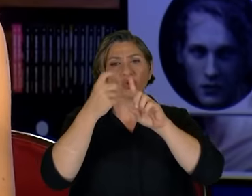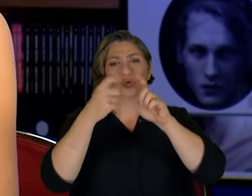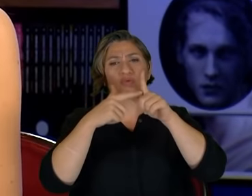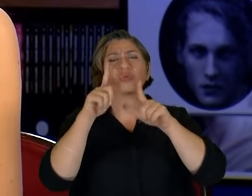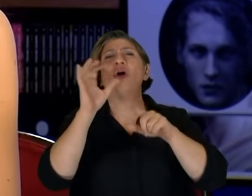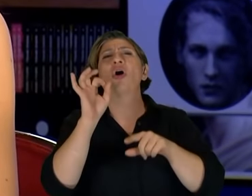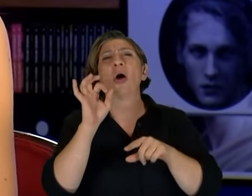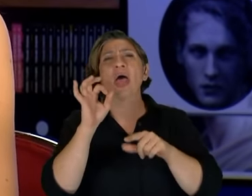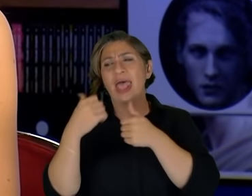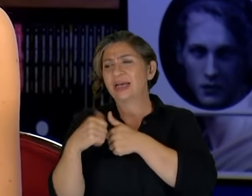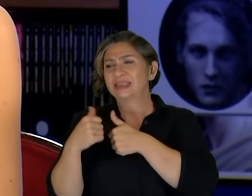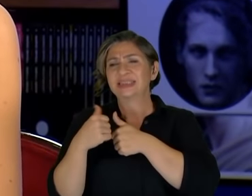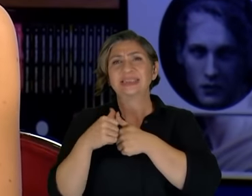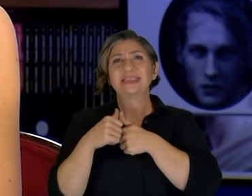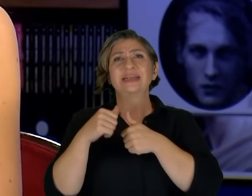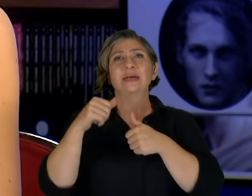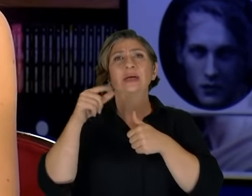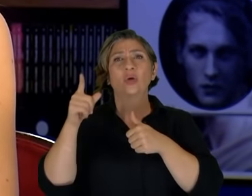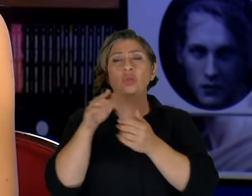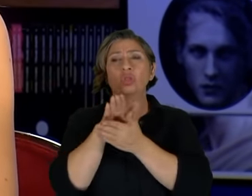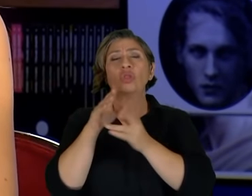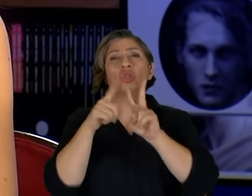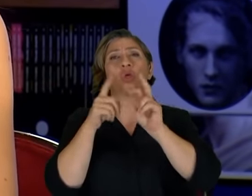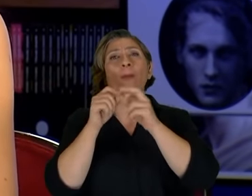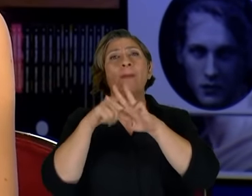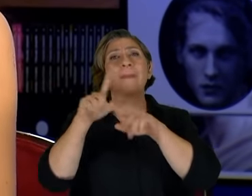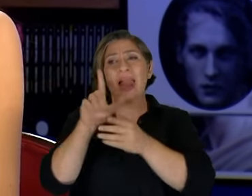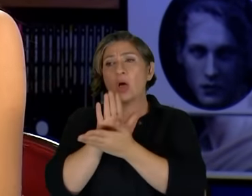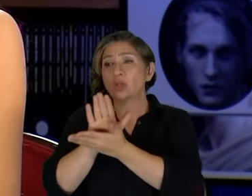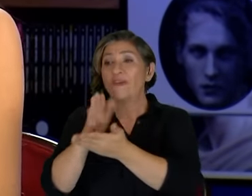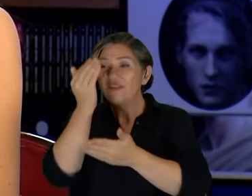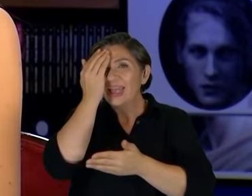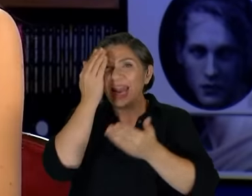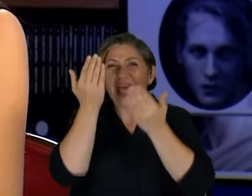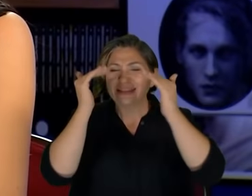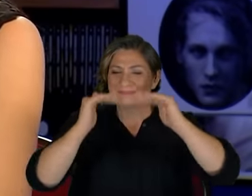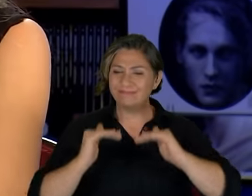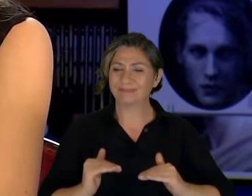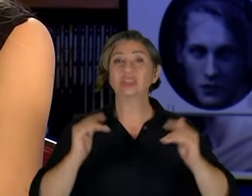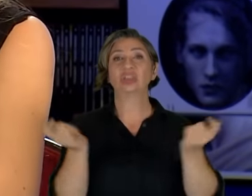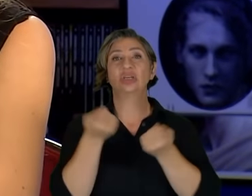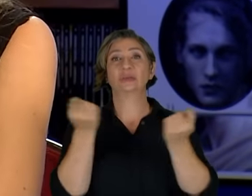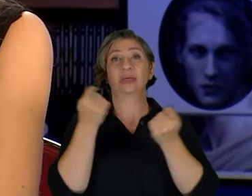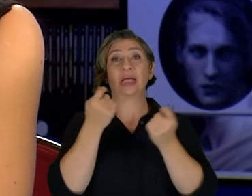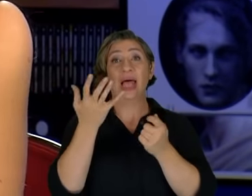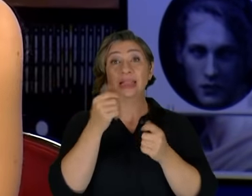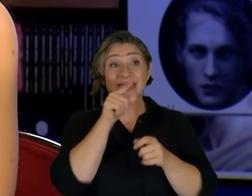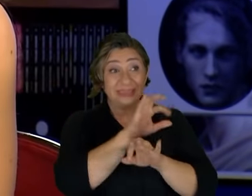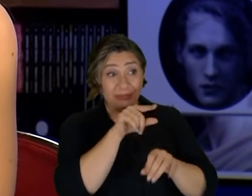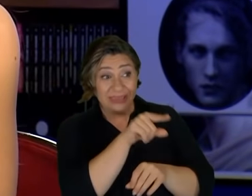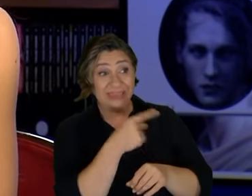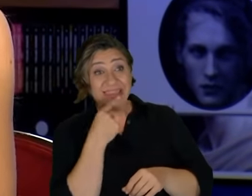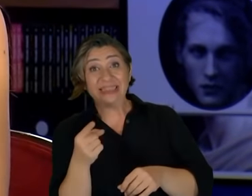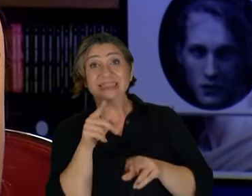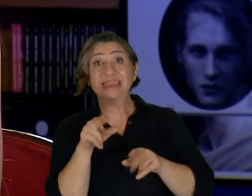eşi Benedict'le beraber bu sene zaten Nobel ödülünü fakirliğin azaltılması üstünde yaptıkları çalışmalardan aldı. Tam da sizin